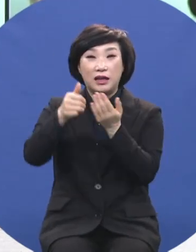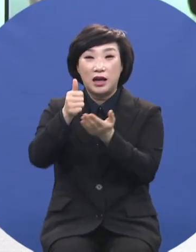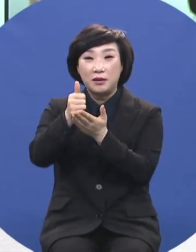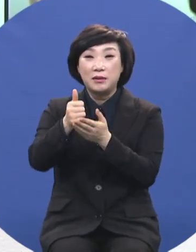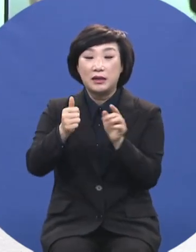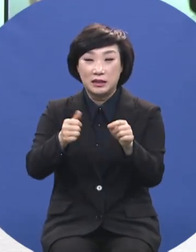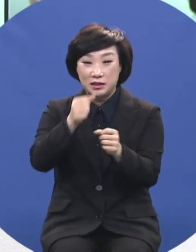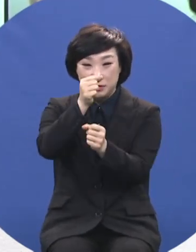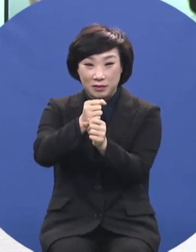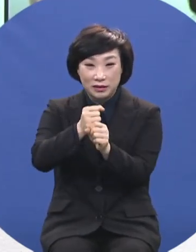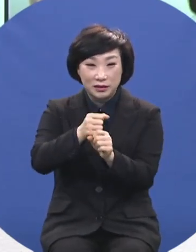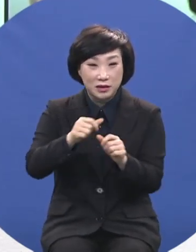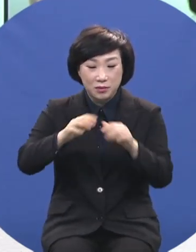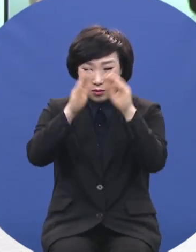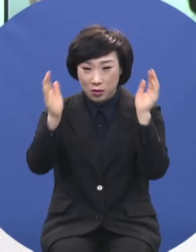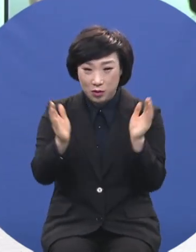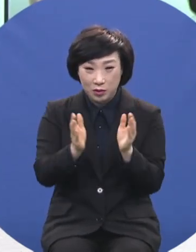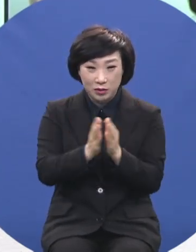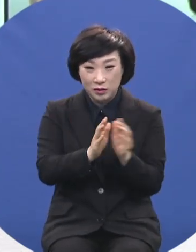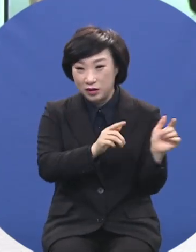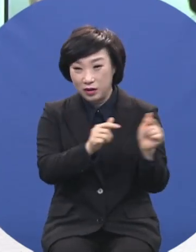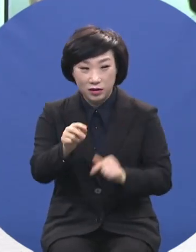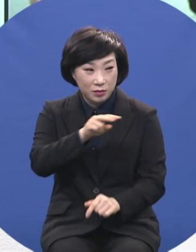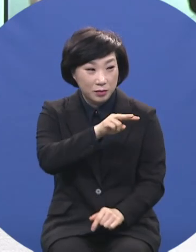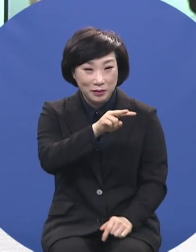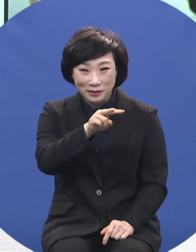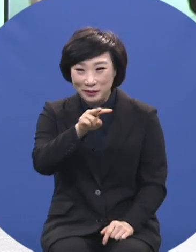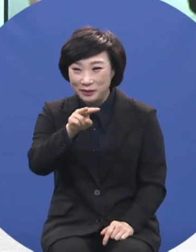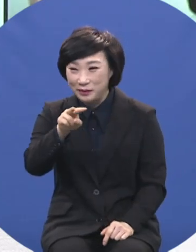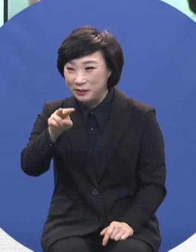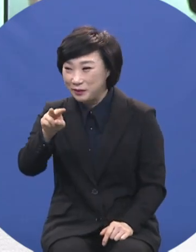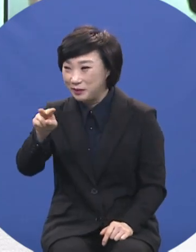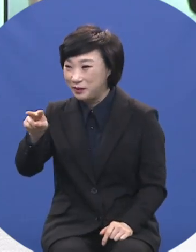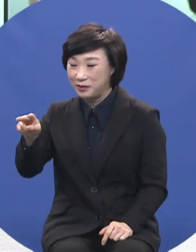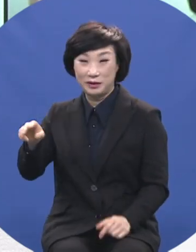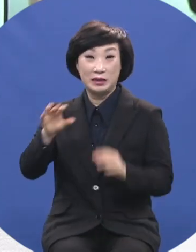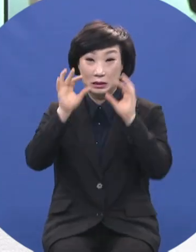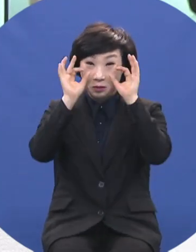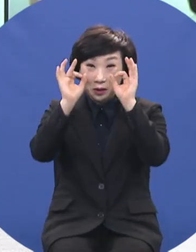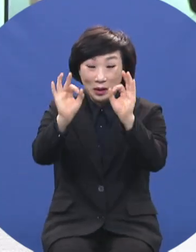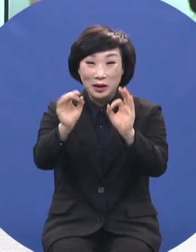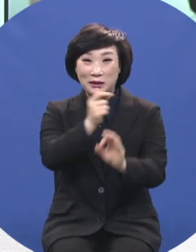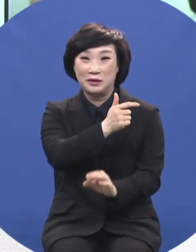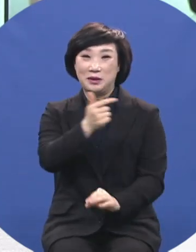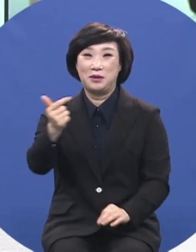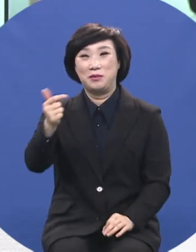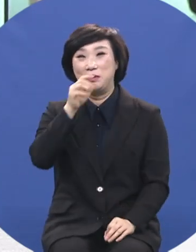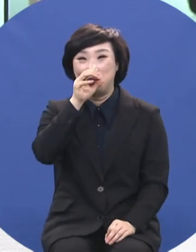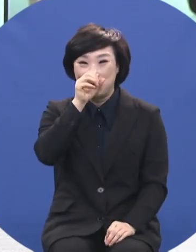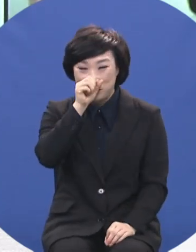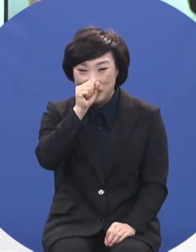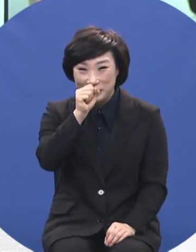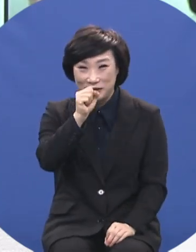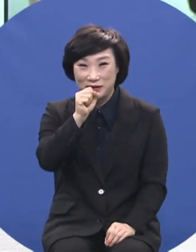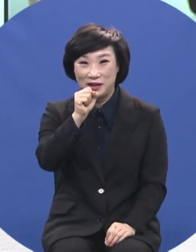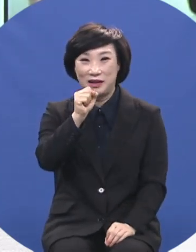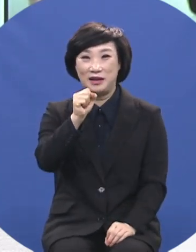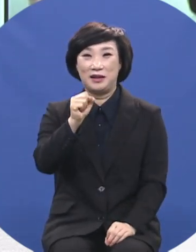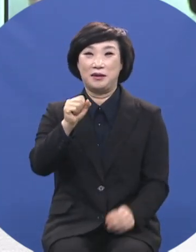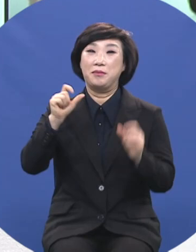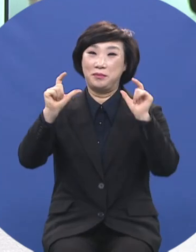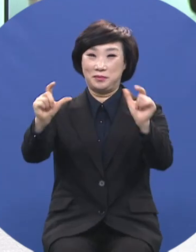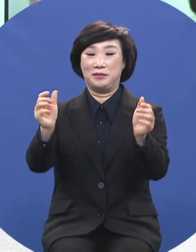그 지으신 모든 것을 보시고 보시기에 심히 좋았더라.